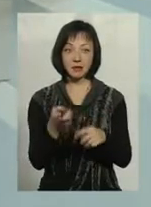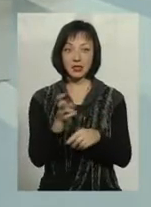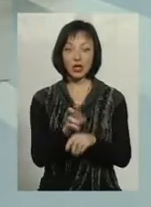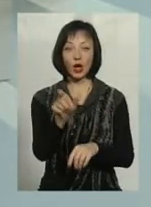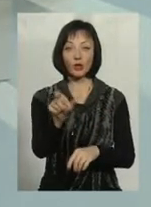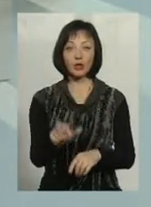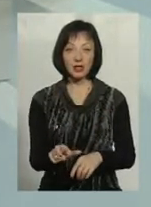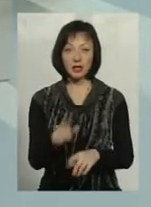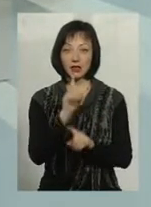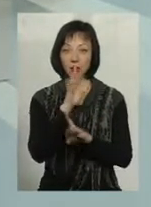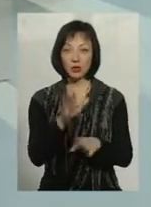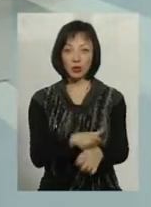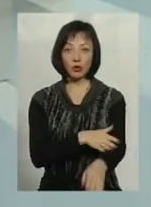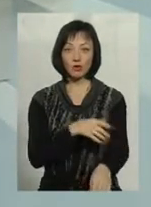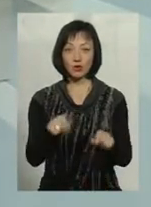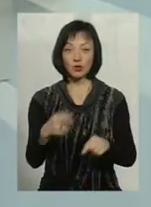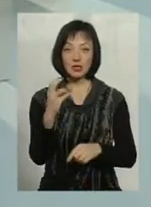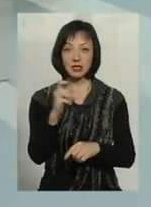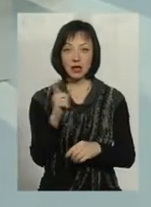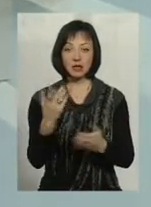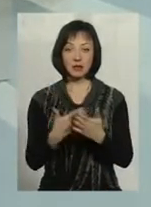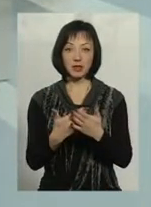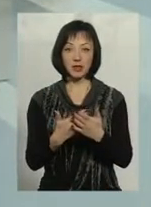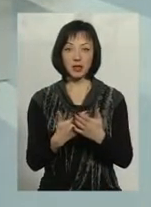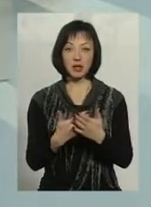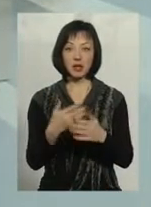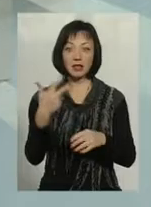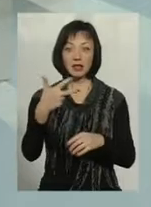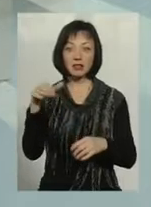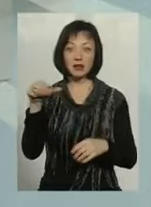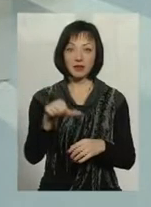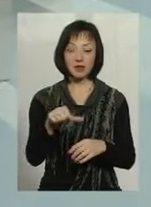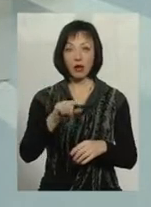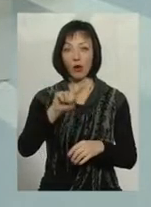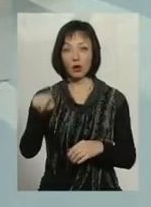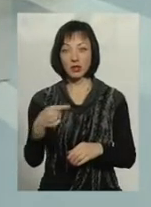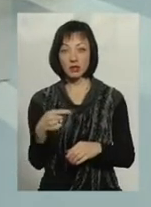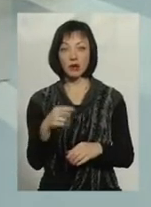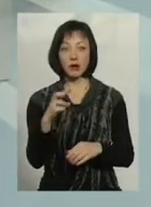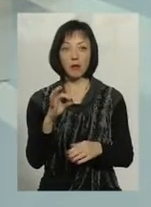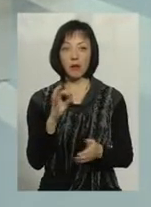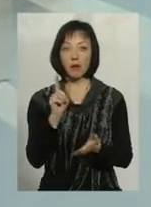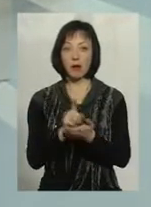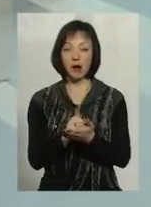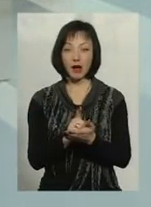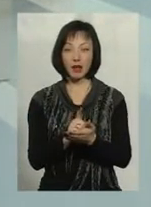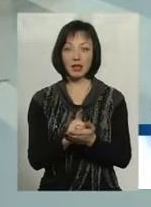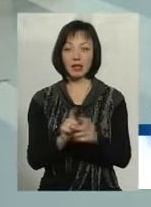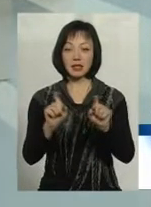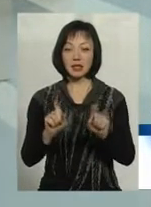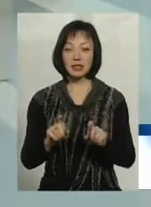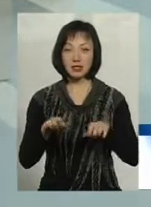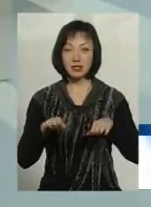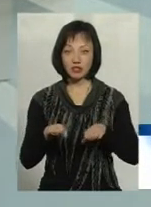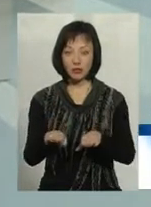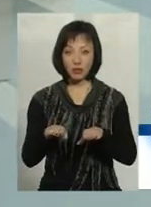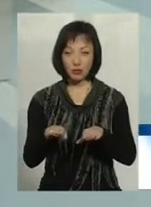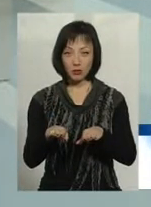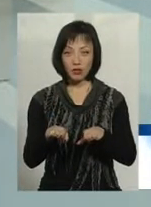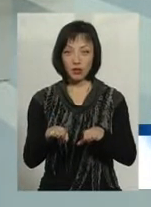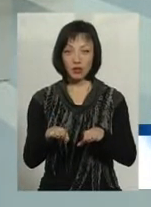кодексу, захисту інформації, захисту персональних даних. Тобто, якщо взяти і проаналізувати чисто юридично